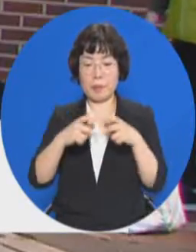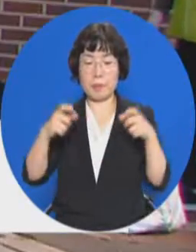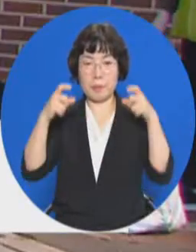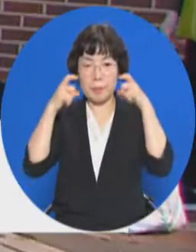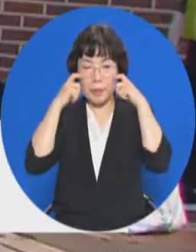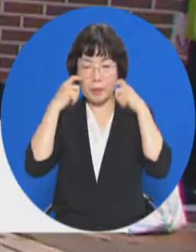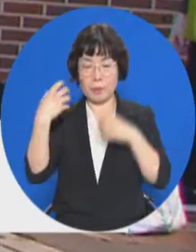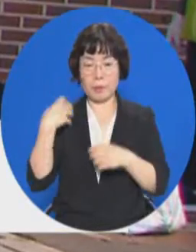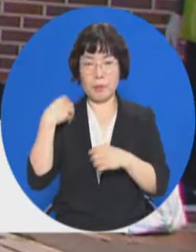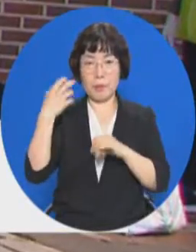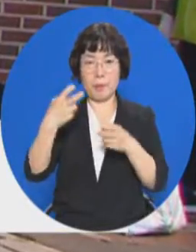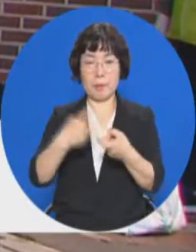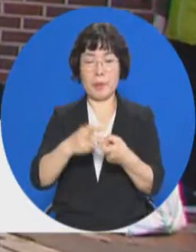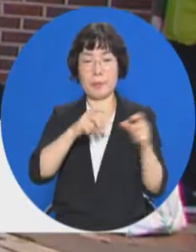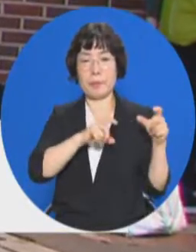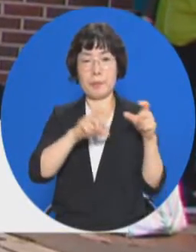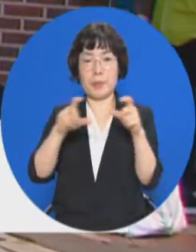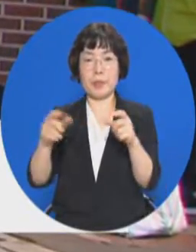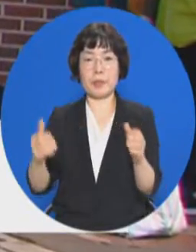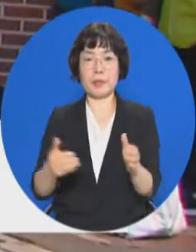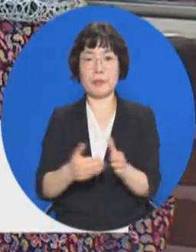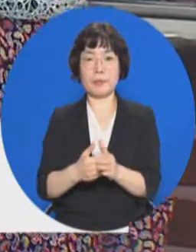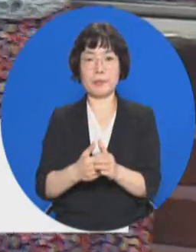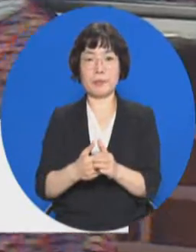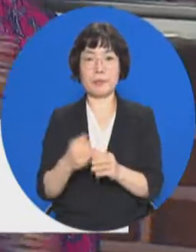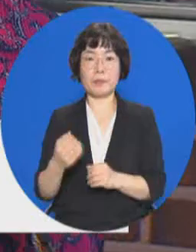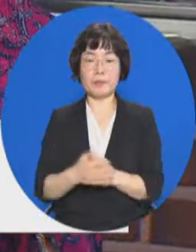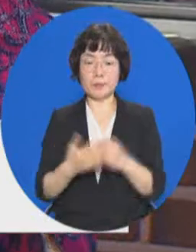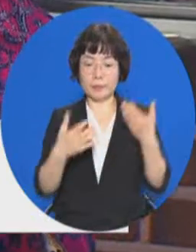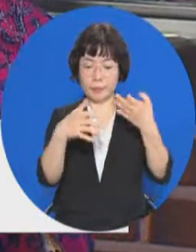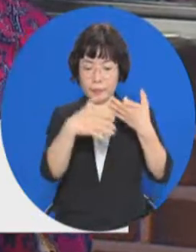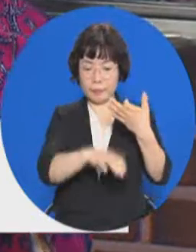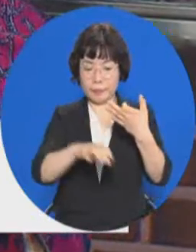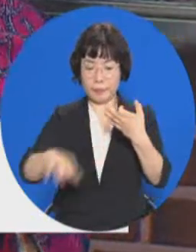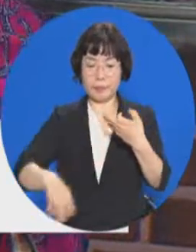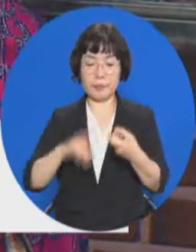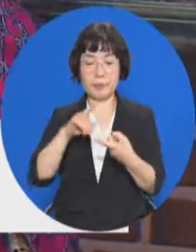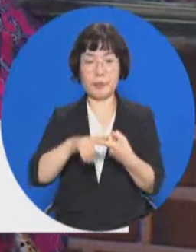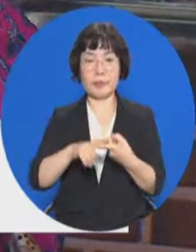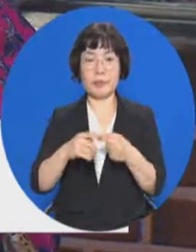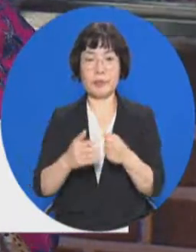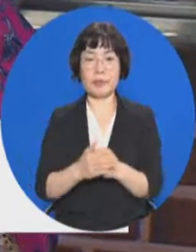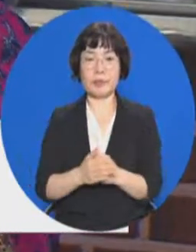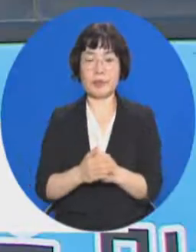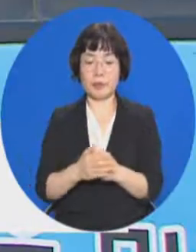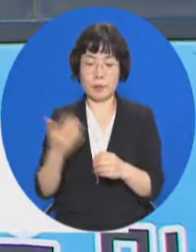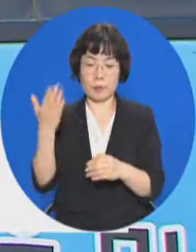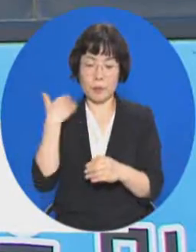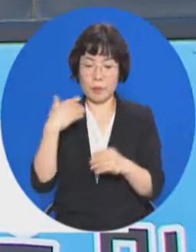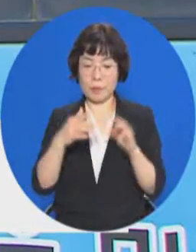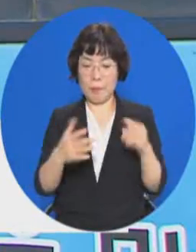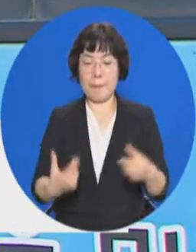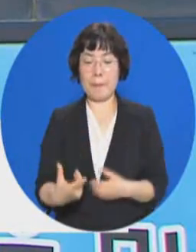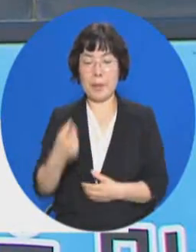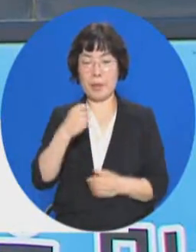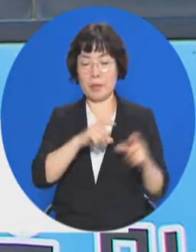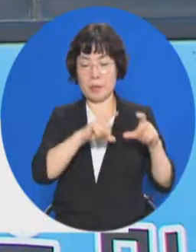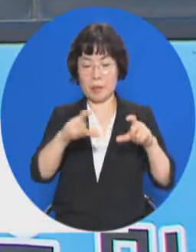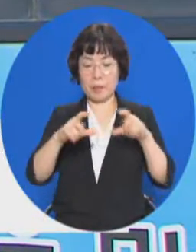착용을 의무화하는 조처를 내렸습니다. 도는 또 도내 나머지 18개 시군에 대해서도 최대한 이른 시일